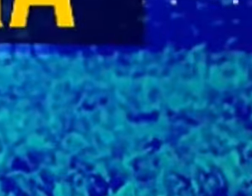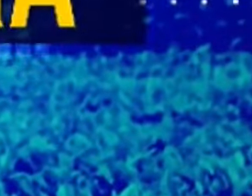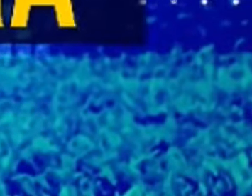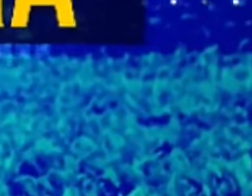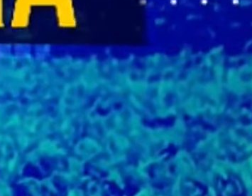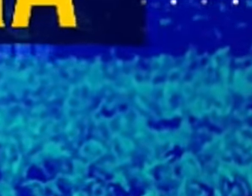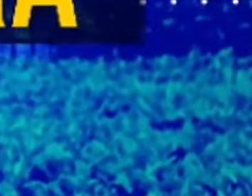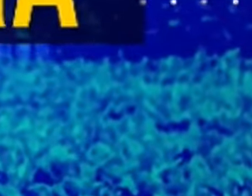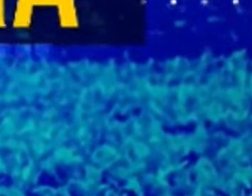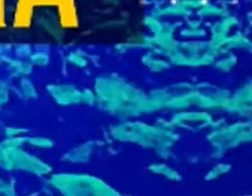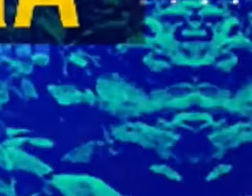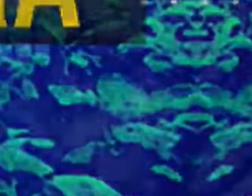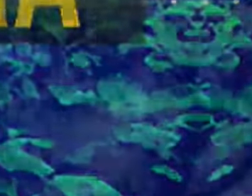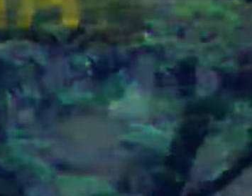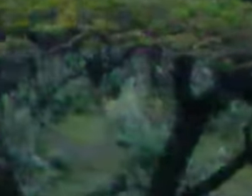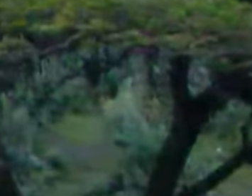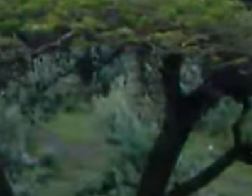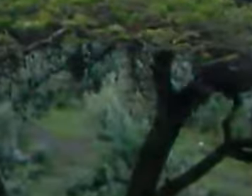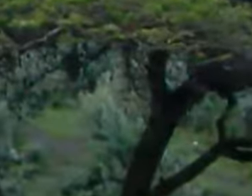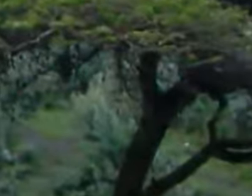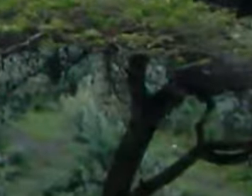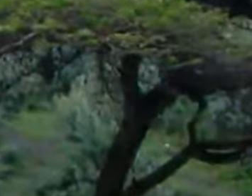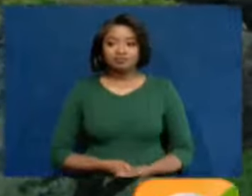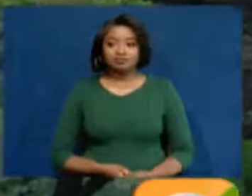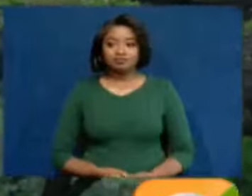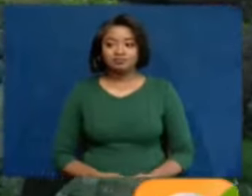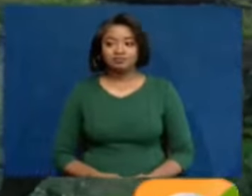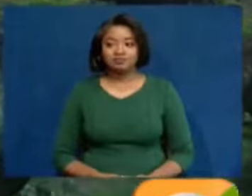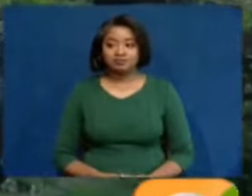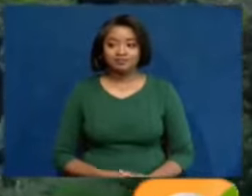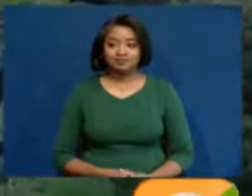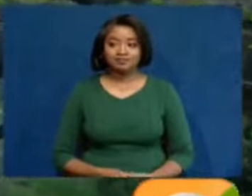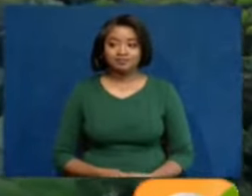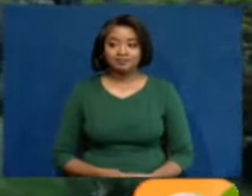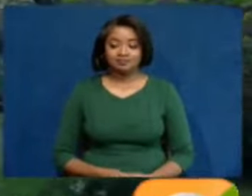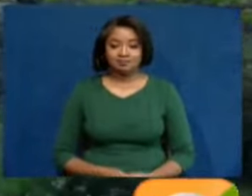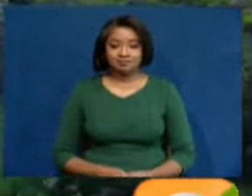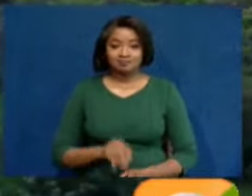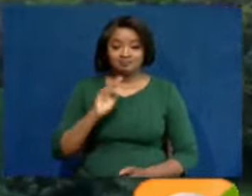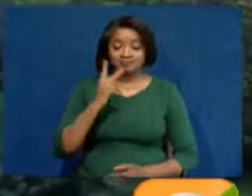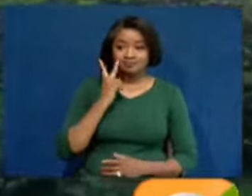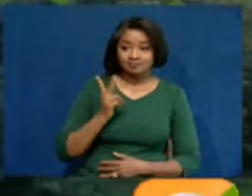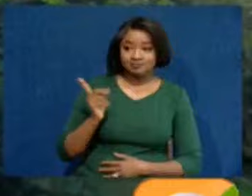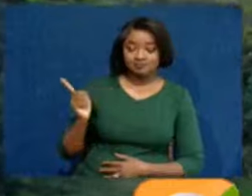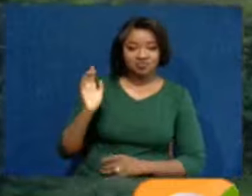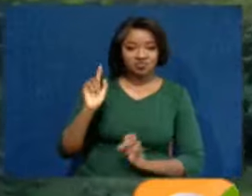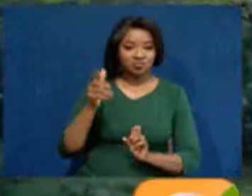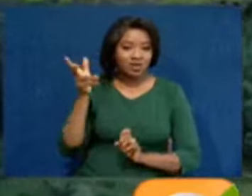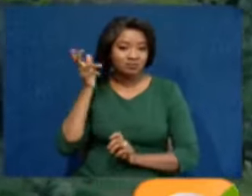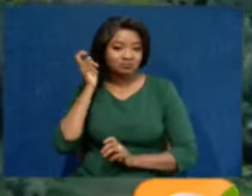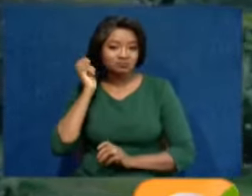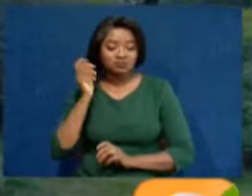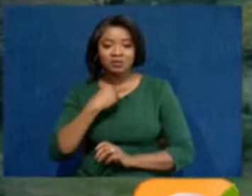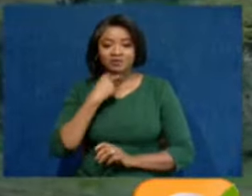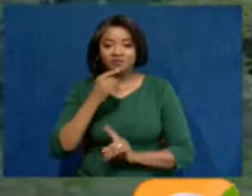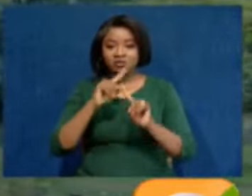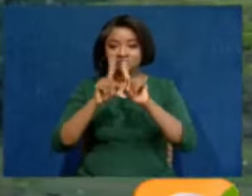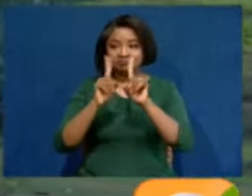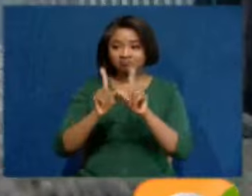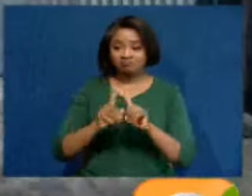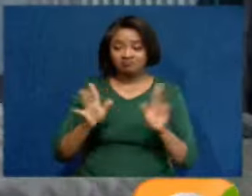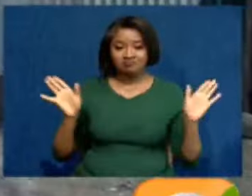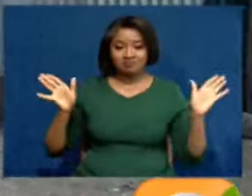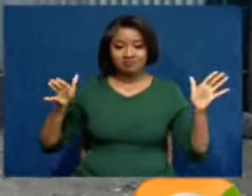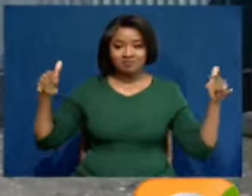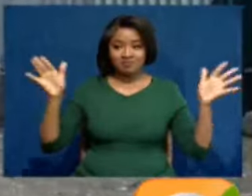Kwa umbali Tunasikia sauti tofauti za ndege